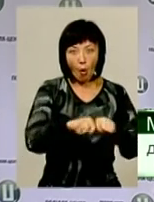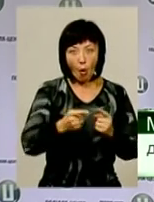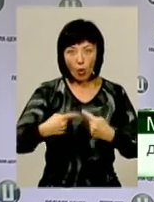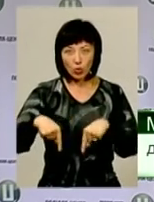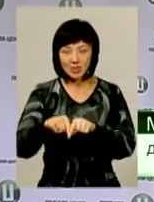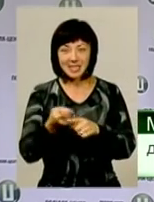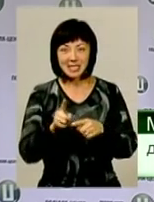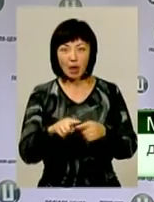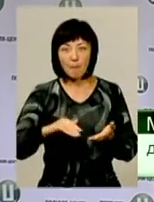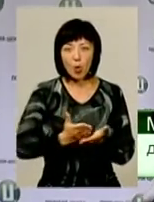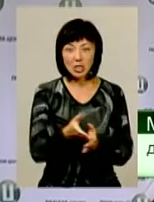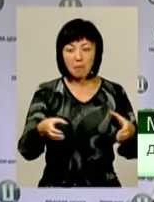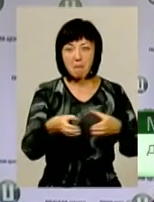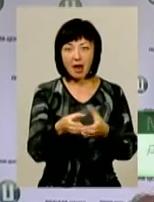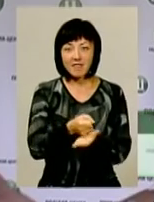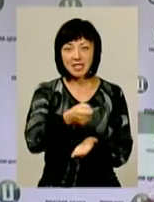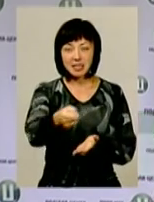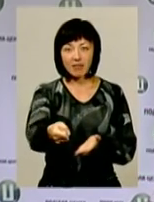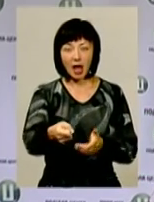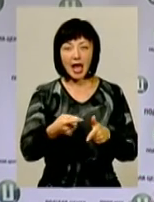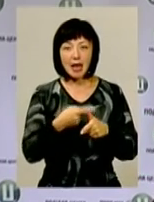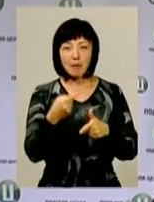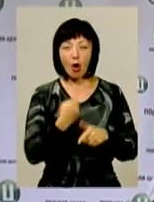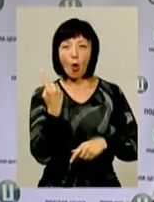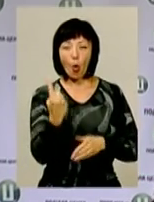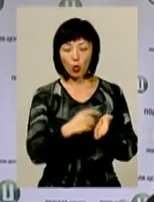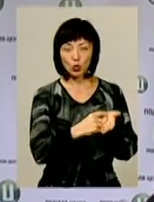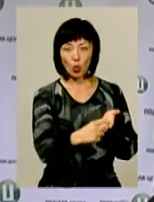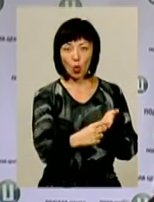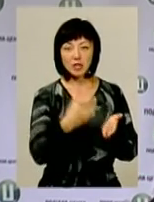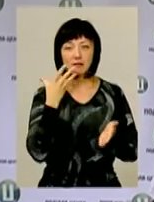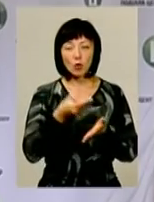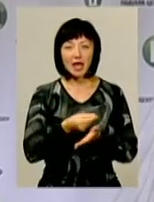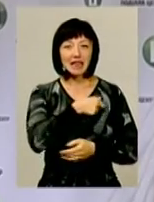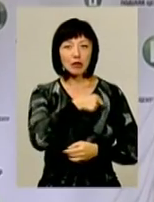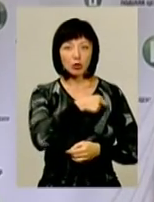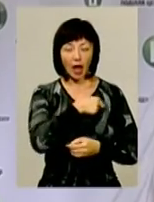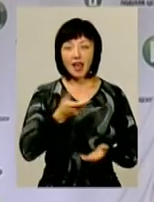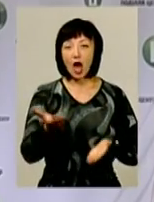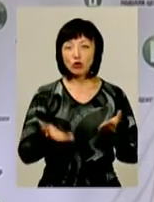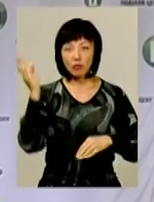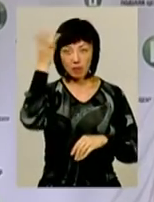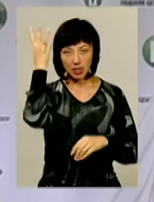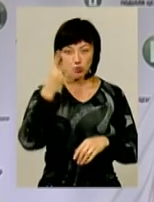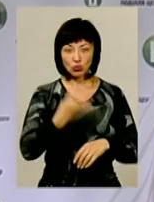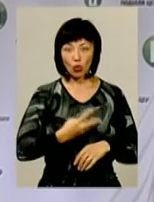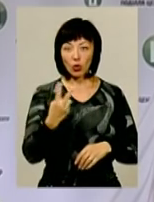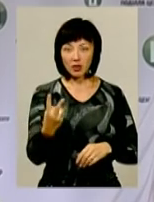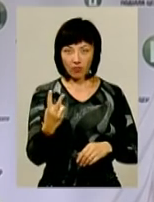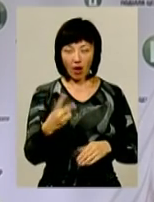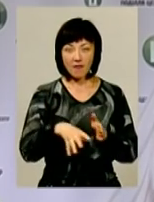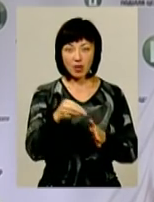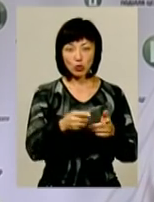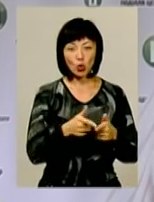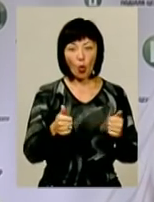політична партія виставляє ім'я одного із своїх депутатів. Якщо у Хмельницькому 42